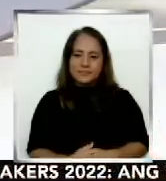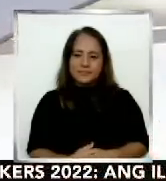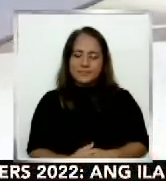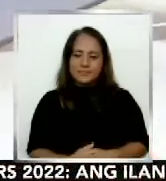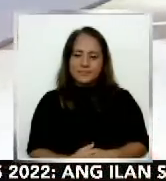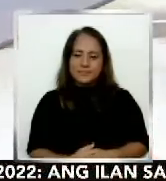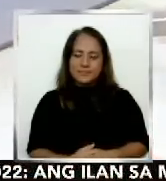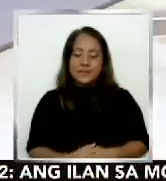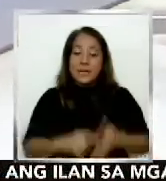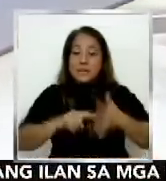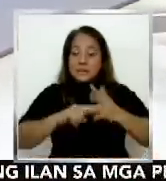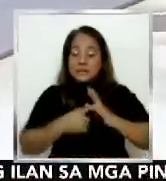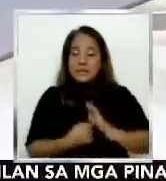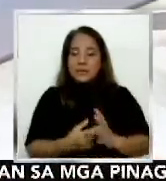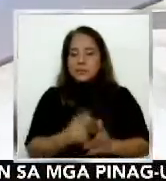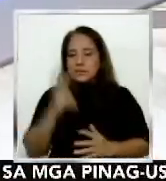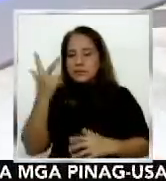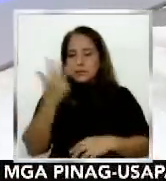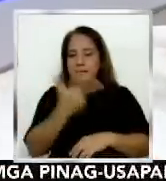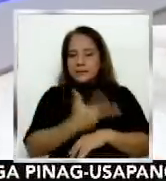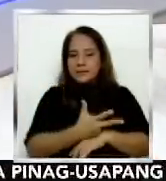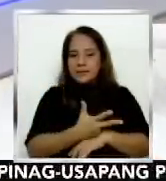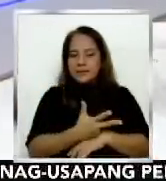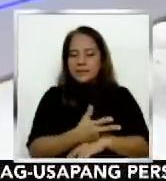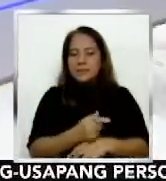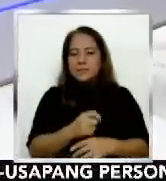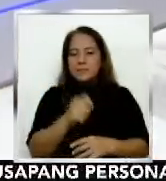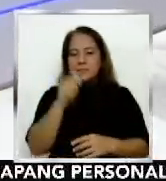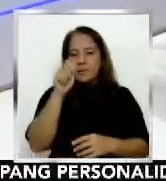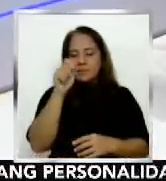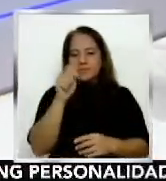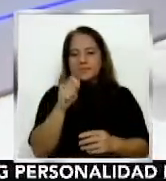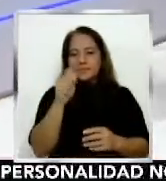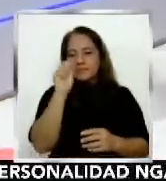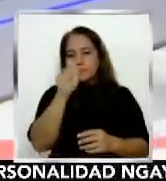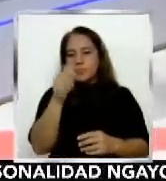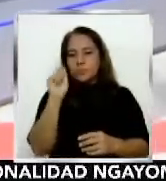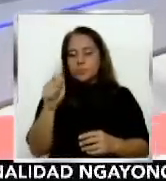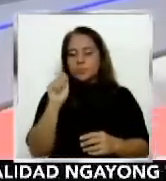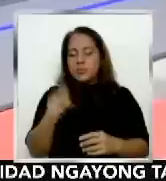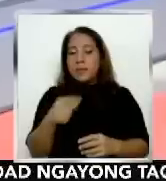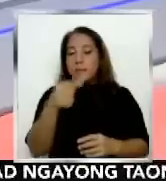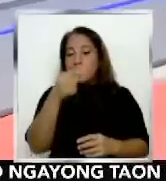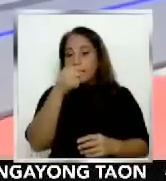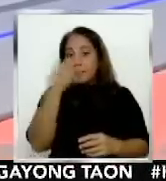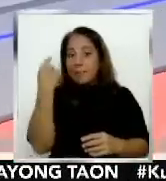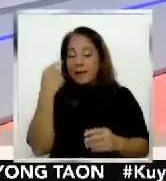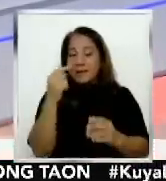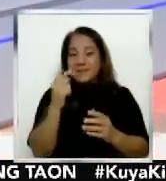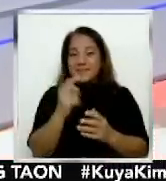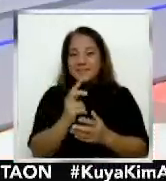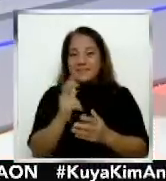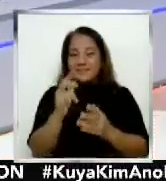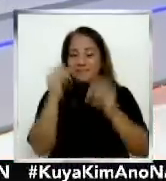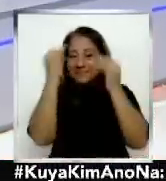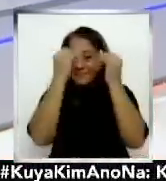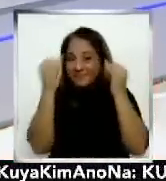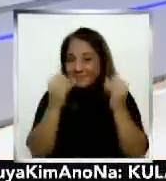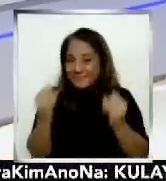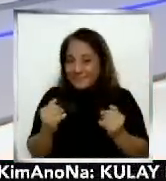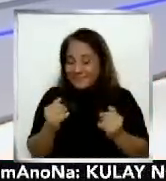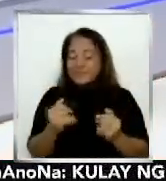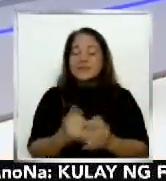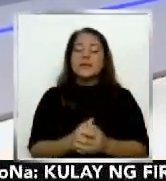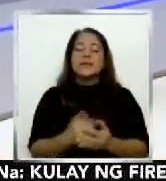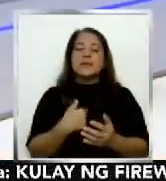Nagsimula na ang 3 araw na pagbabasbas sa mga replika ng itim na Nazareno bilang paghahanda sa nakagawi ang pista nito. Dagsa